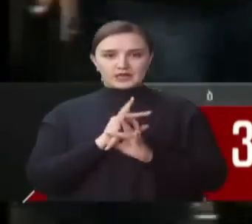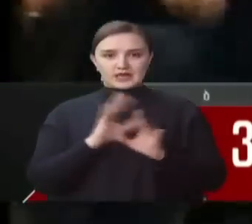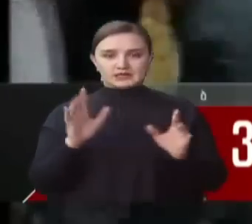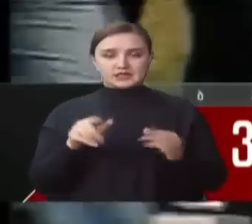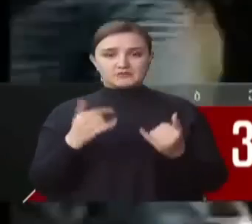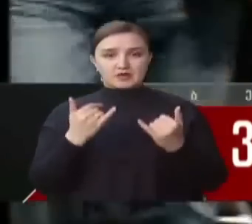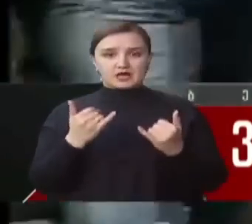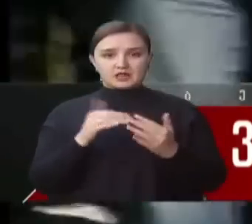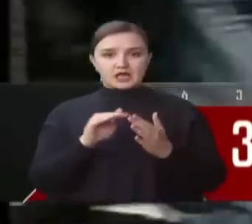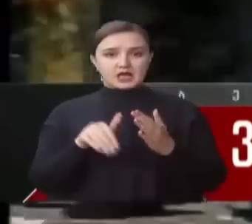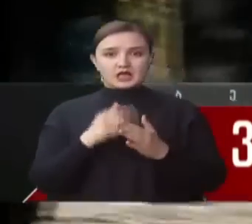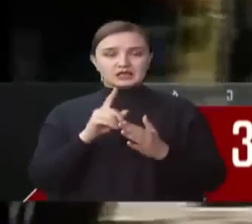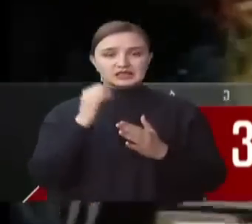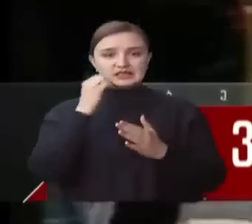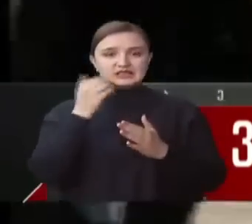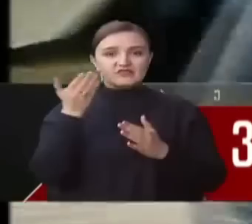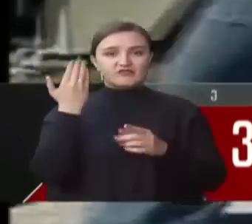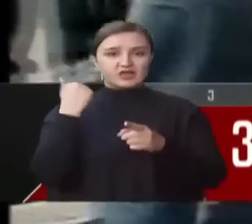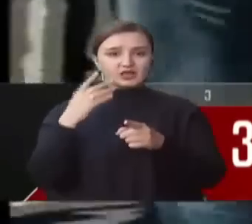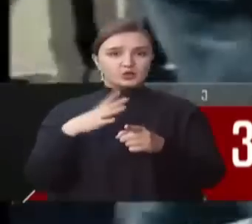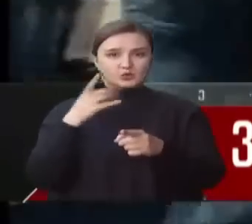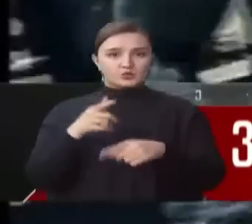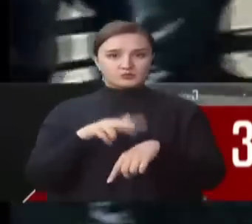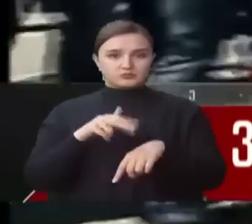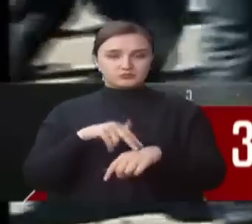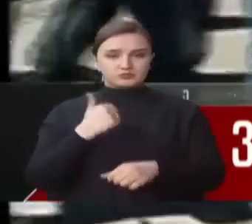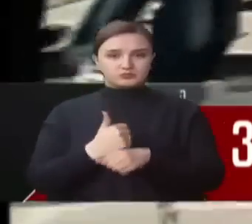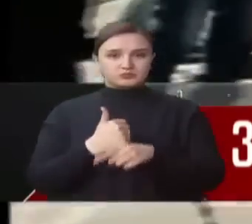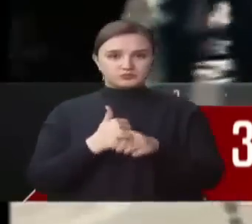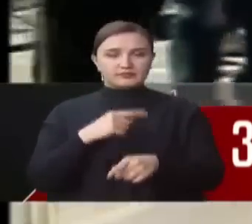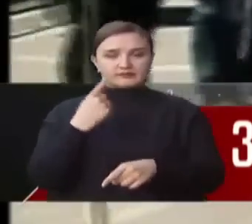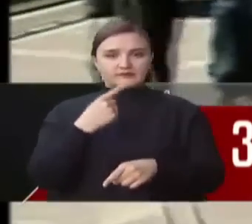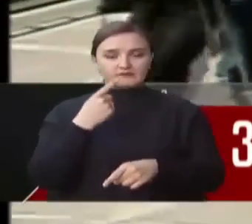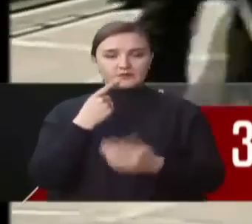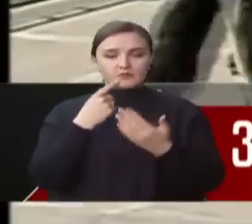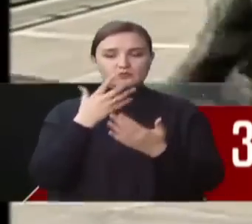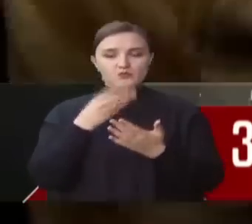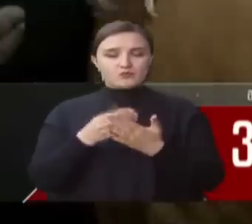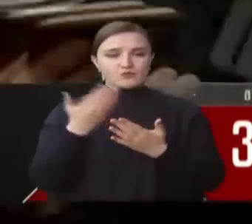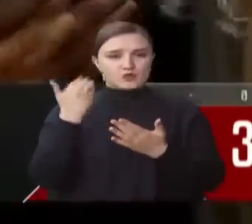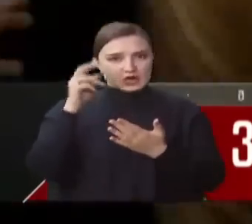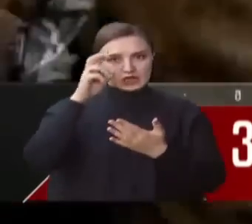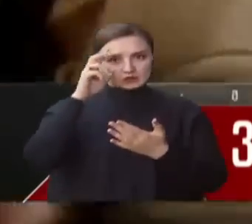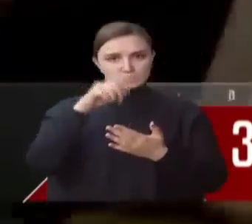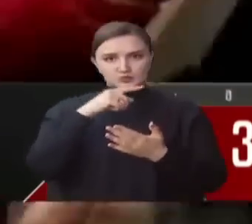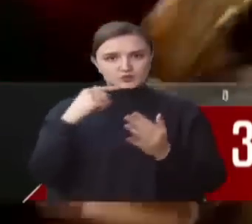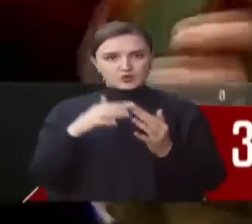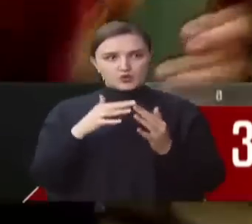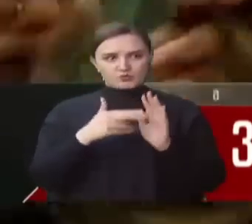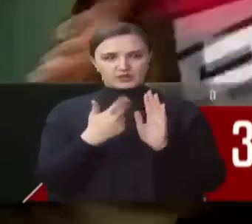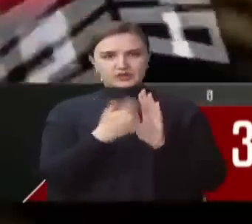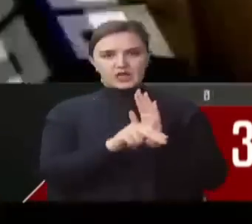amambaus, ahali alperit zveli sistemis herhemal mașestina. Romulmat spact obriuadit quarom, mismaheli suplebam rusati omși da